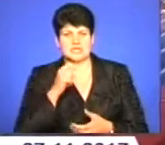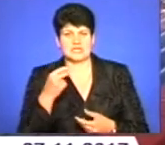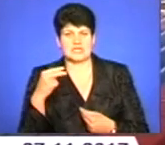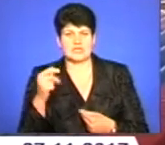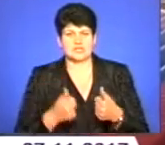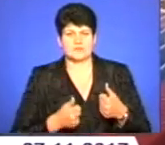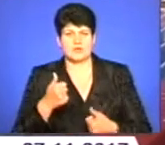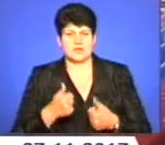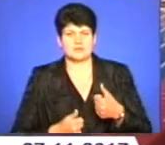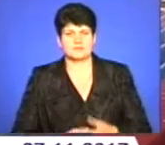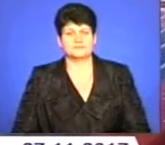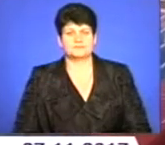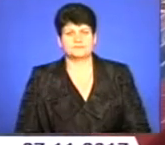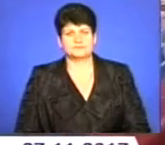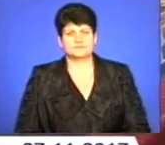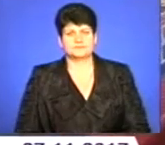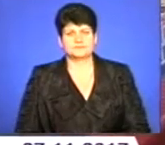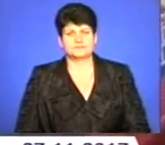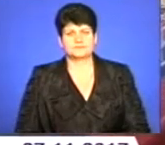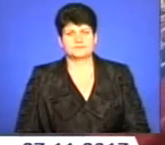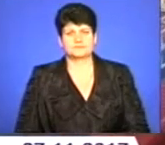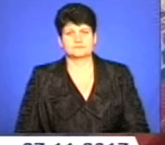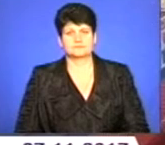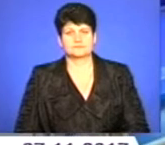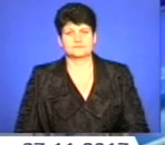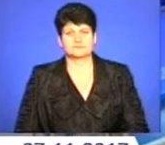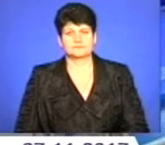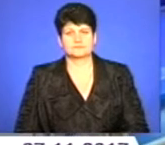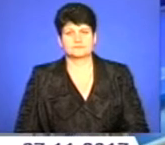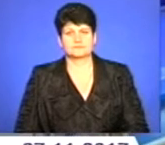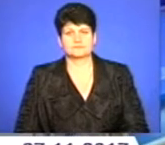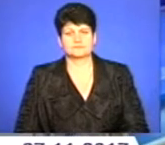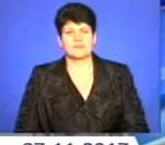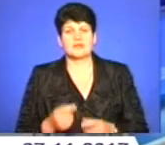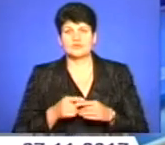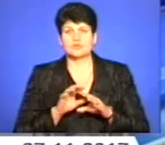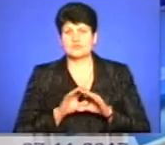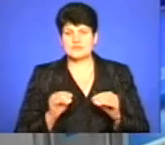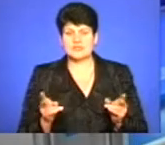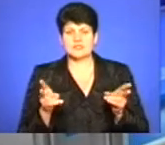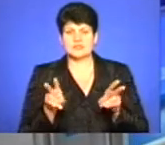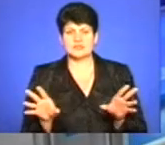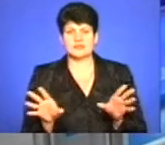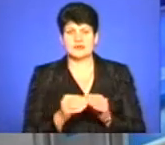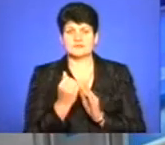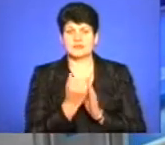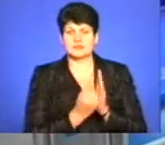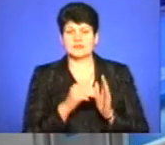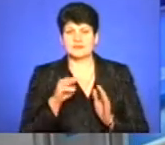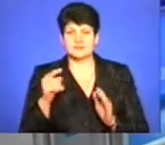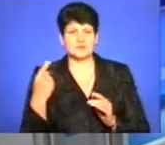Юрій Луговий, Андрій Прокопів, Вісті ТТБ. На цьому у мене все. Залишайтеся із каналом ТТБ, аби